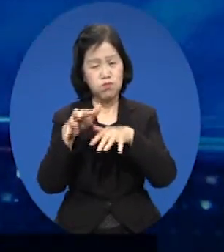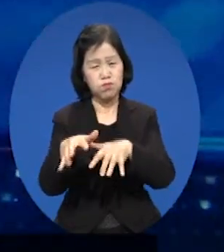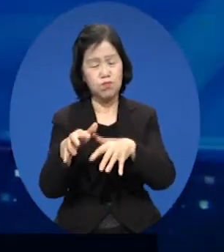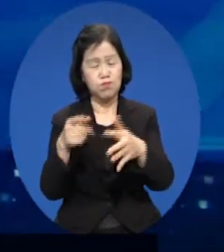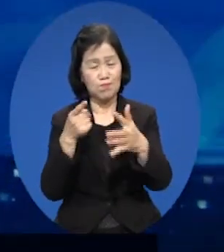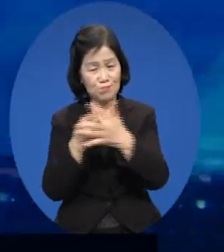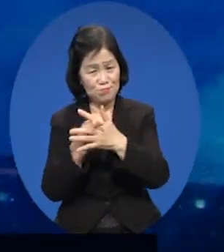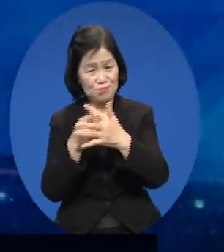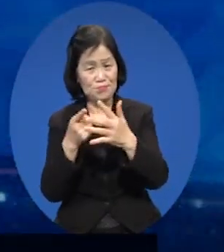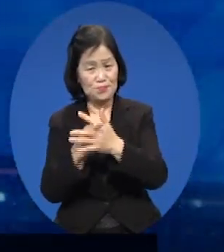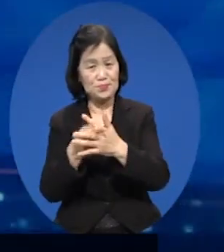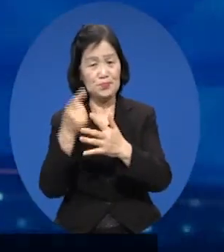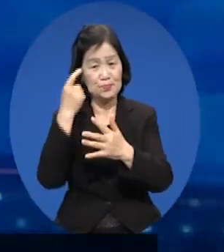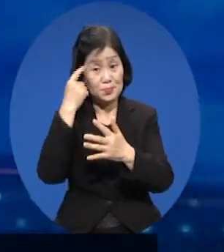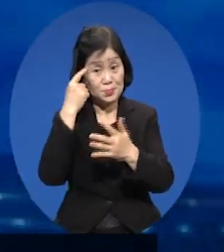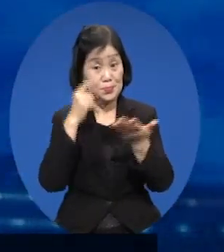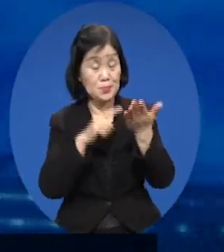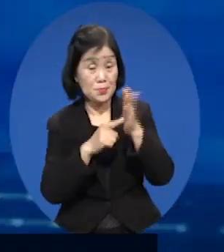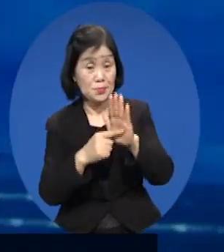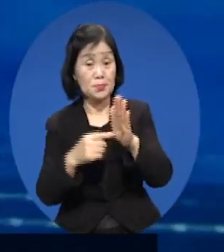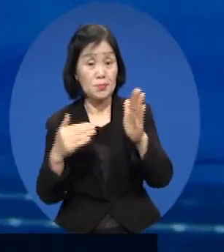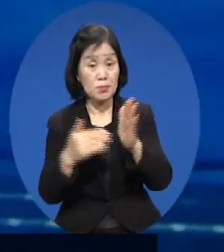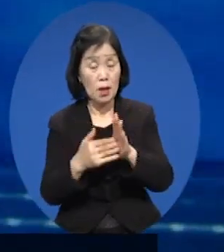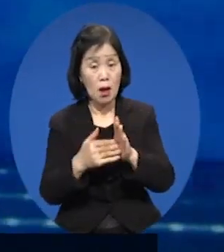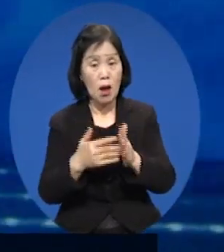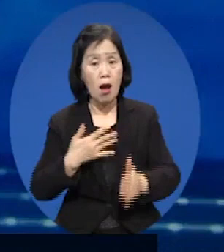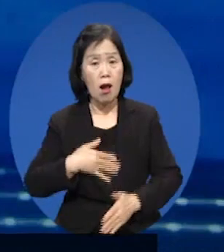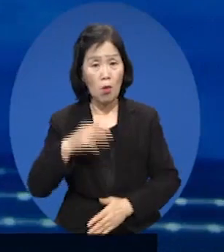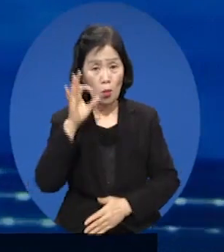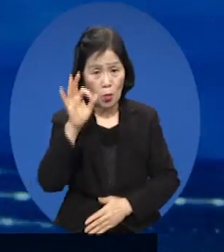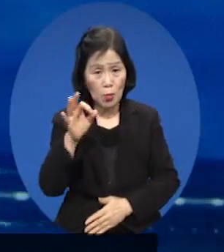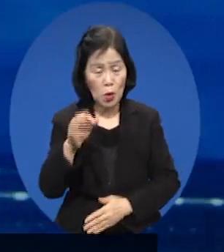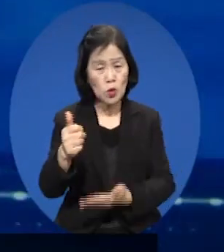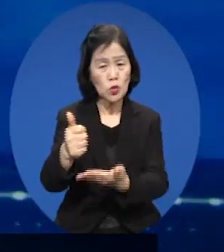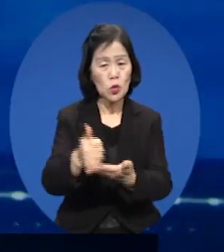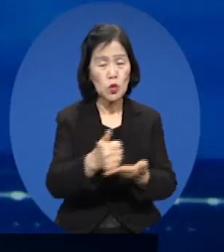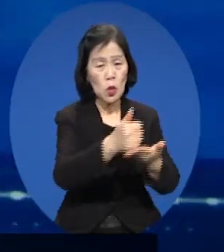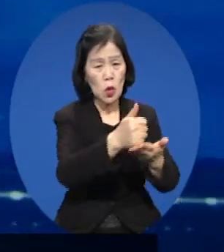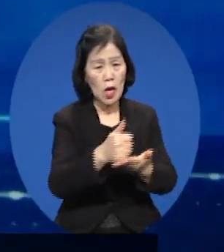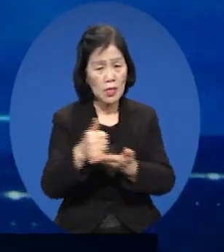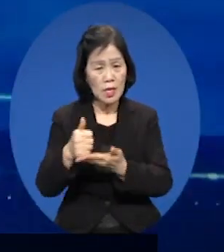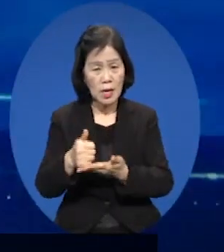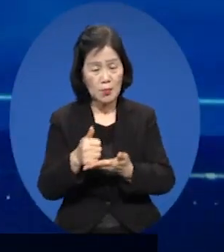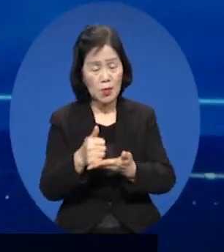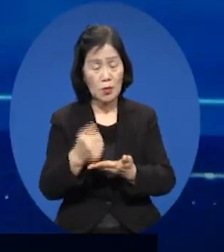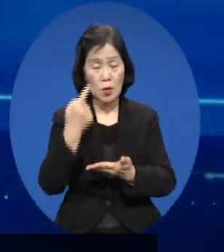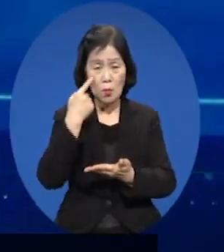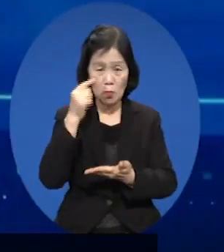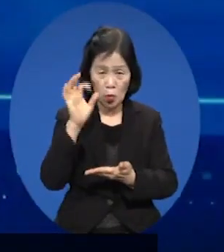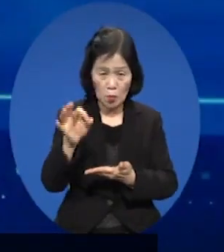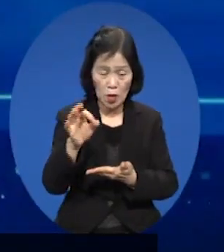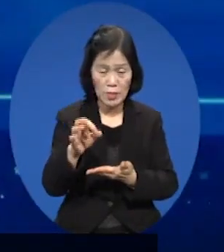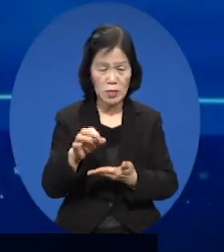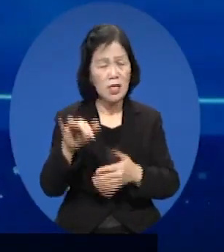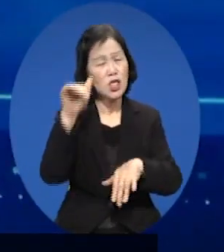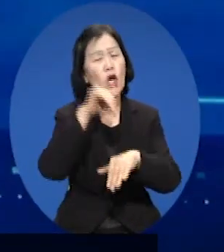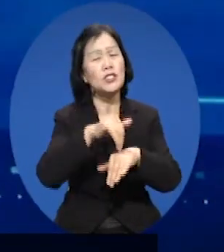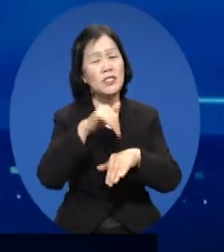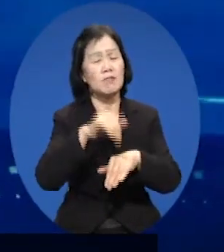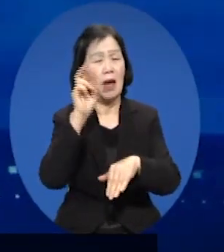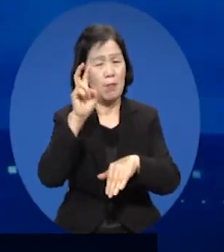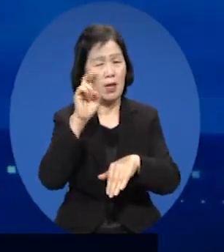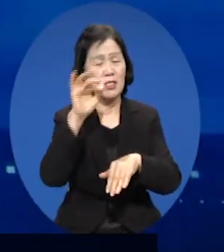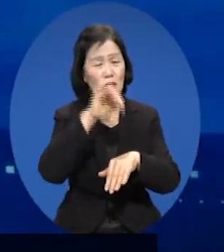합동참모본부 가 밝혔습니다 그런데 알고보니 이 초청한 부분 등 등을 미루어 짐작해 쓸땐 이때는 연습 이었을 거고